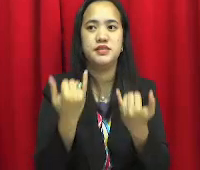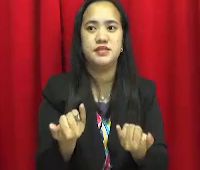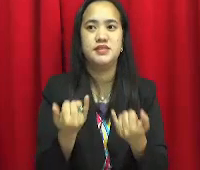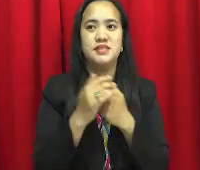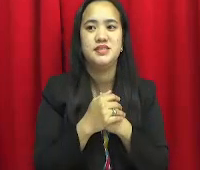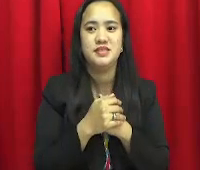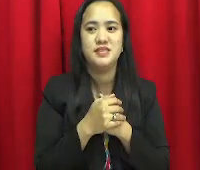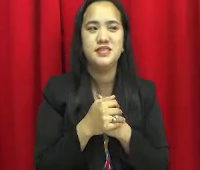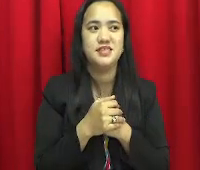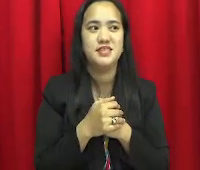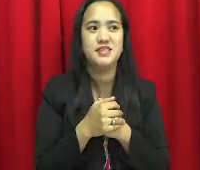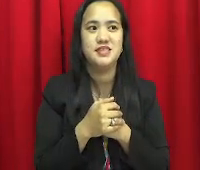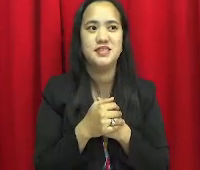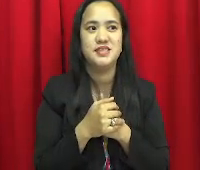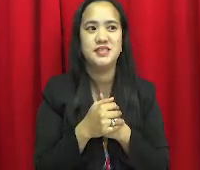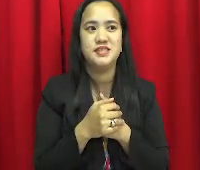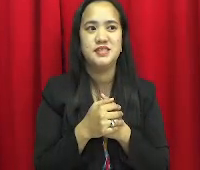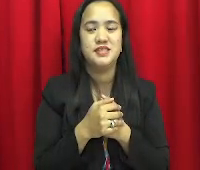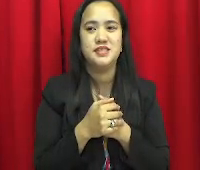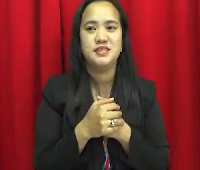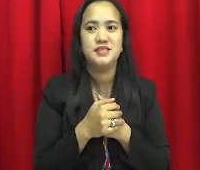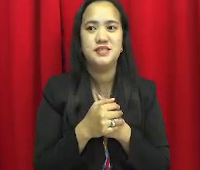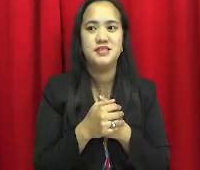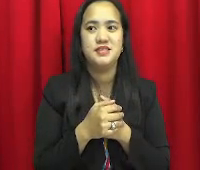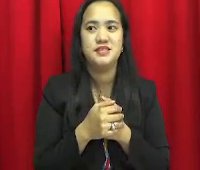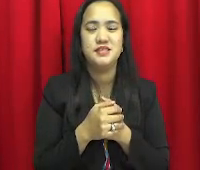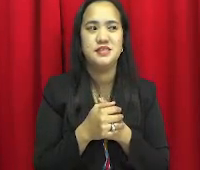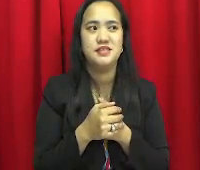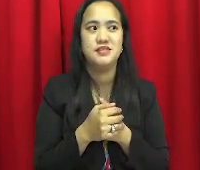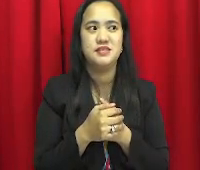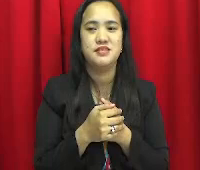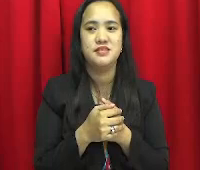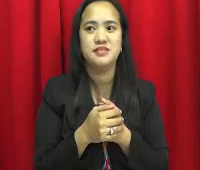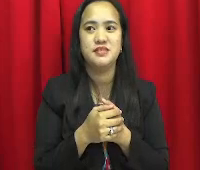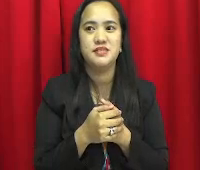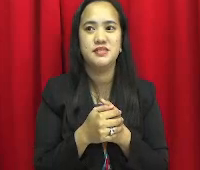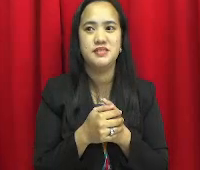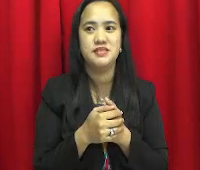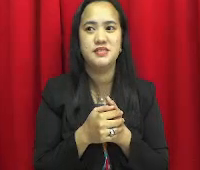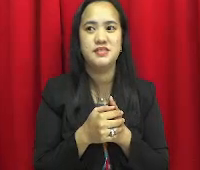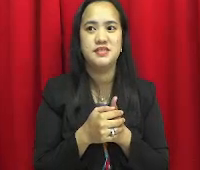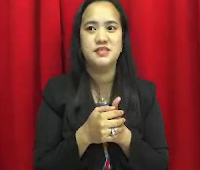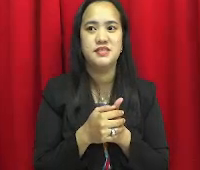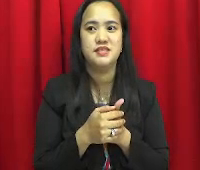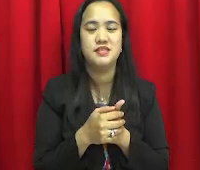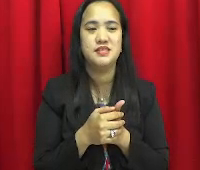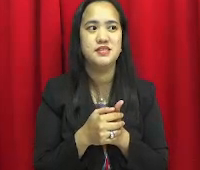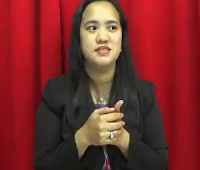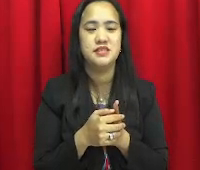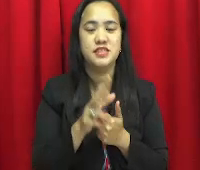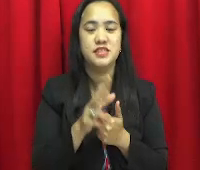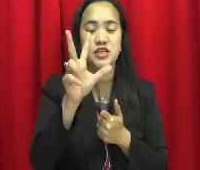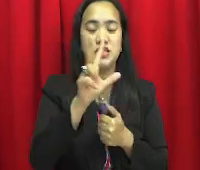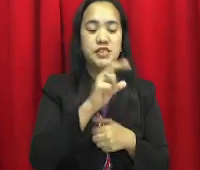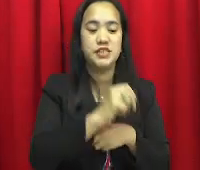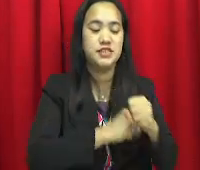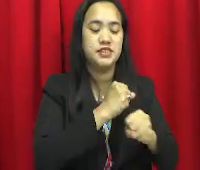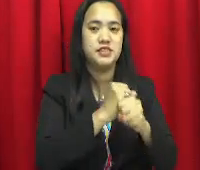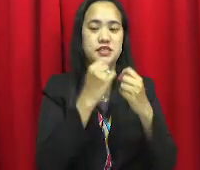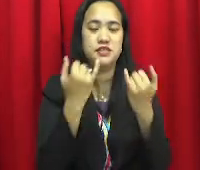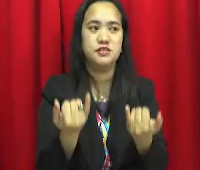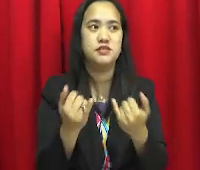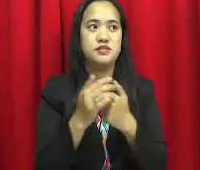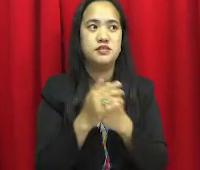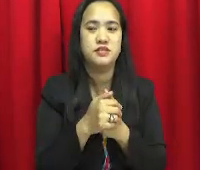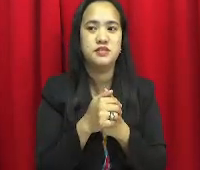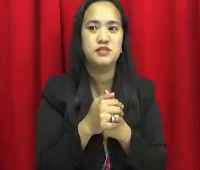Opo. Oh, all right. Yeah, that's good. So magti-third year na kayo? Yes, pastor. Oh, wow. Dalawang taon na lang.